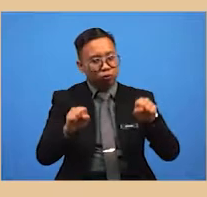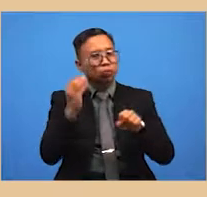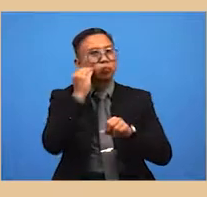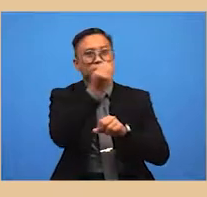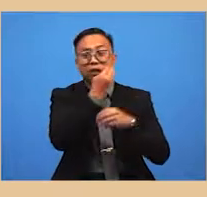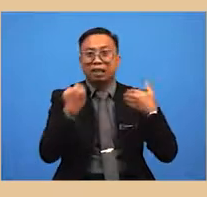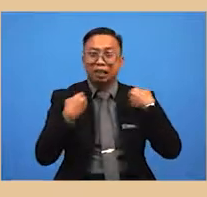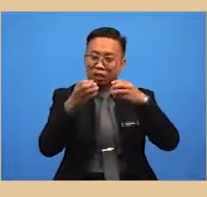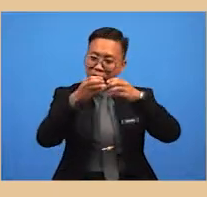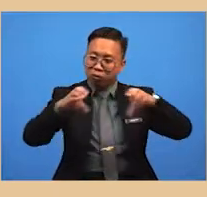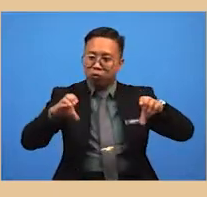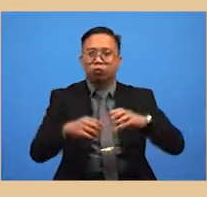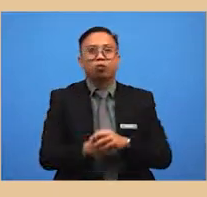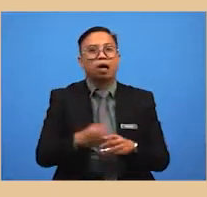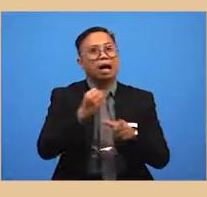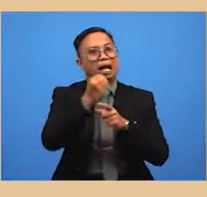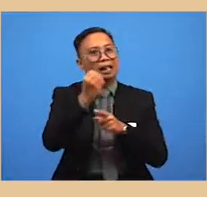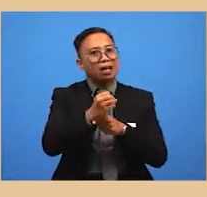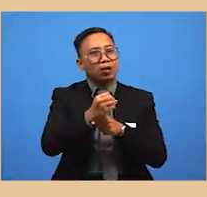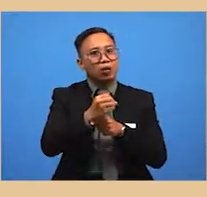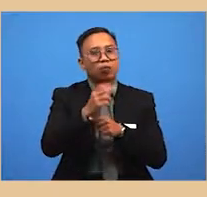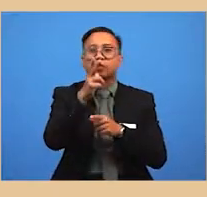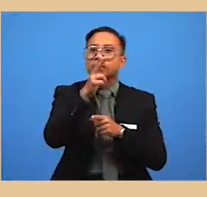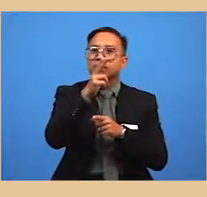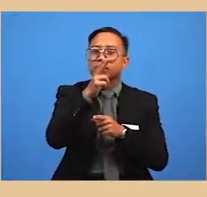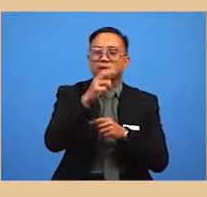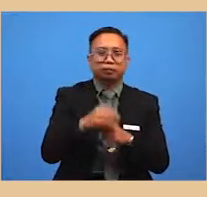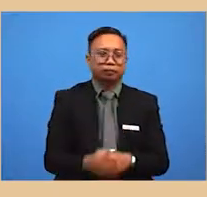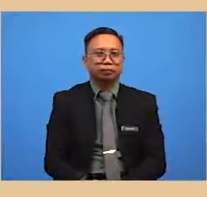telur ataupun gamet betina.